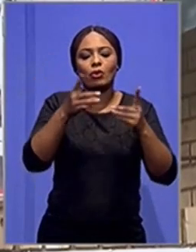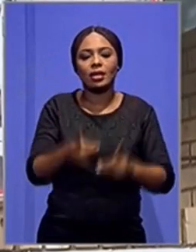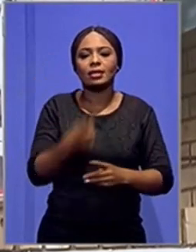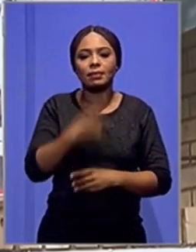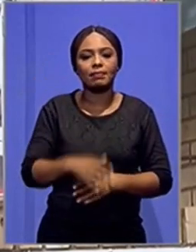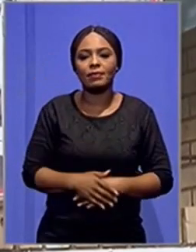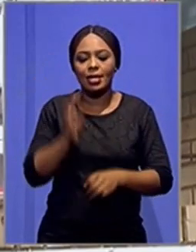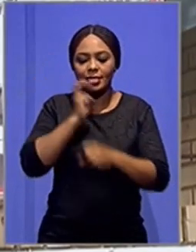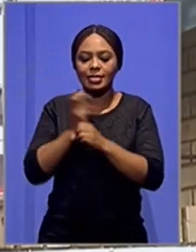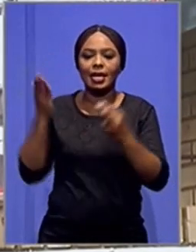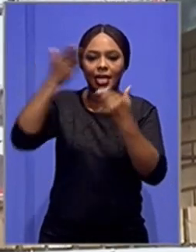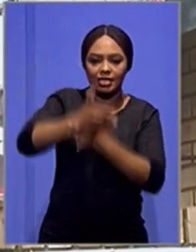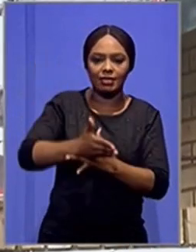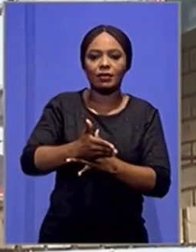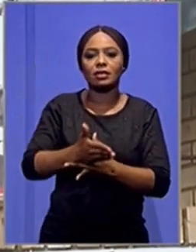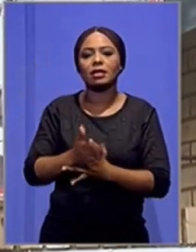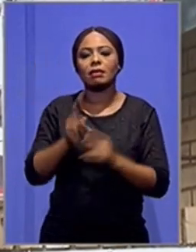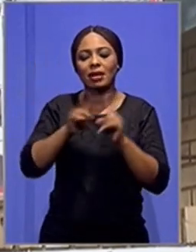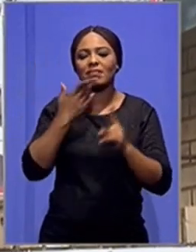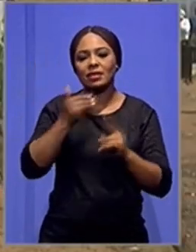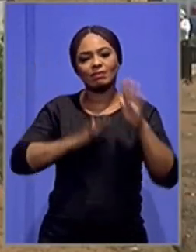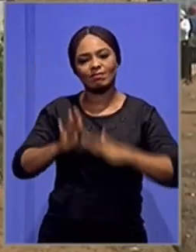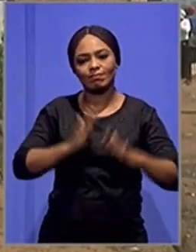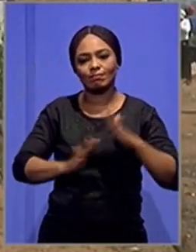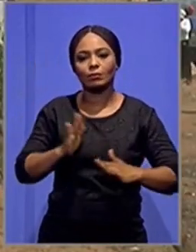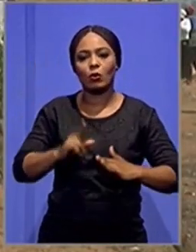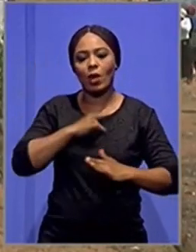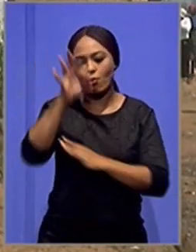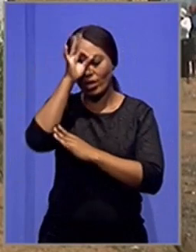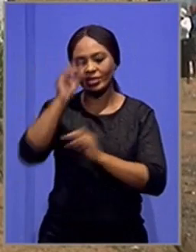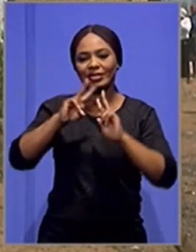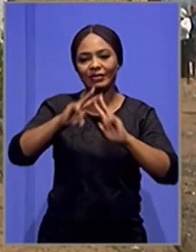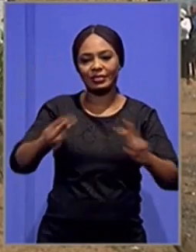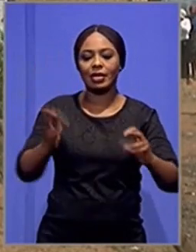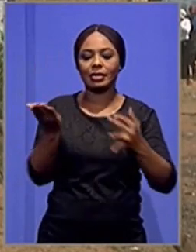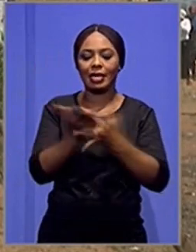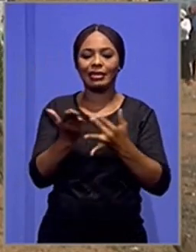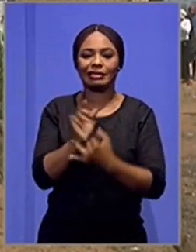jaaka mapodisi a ntse a batlisisa sentle